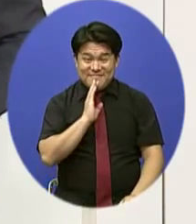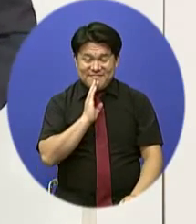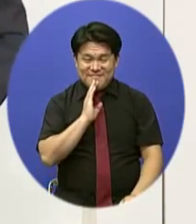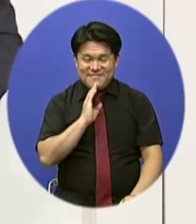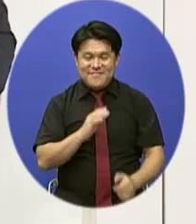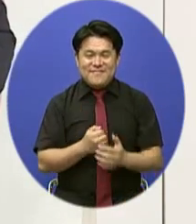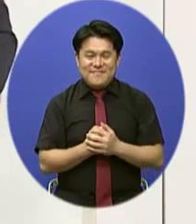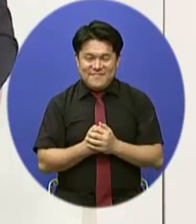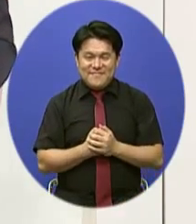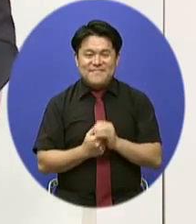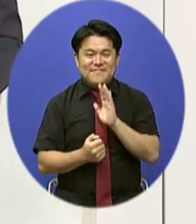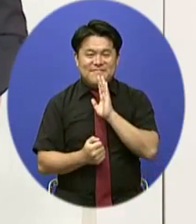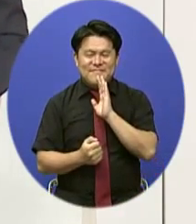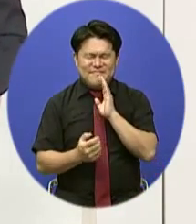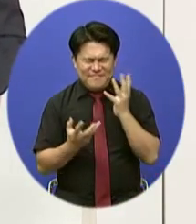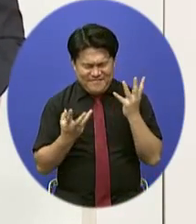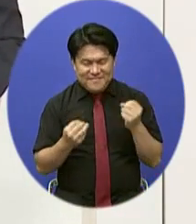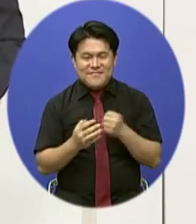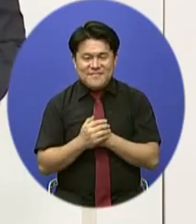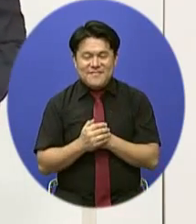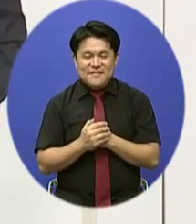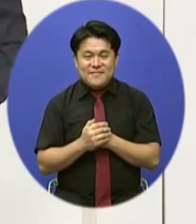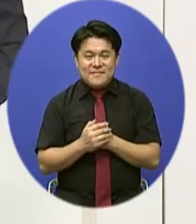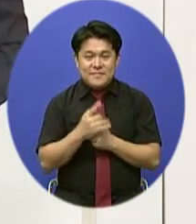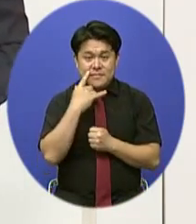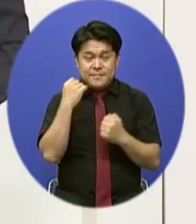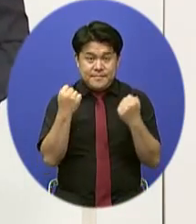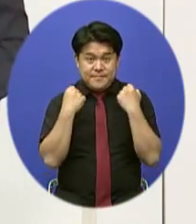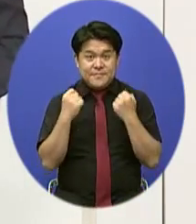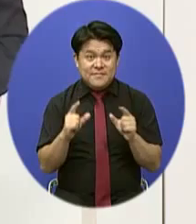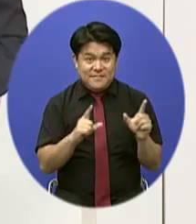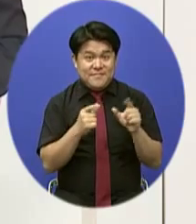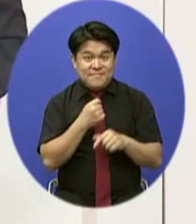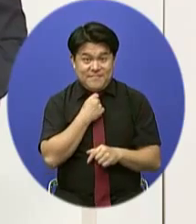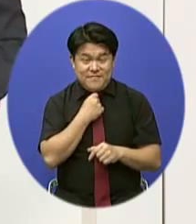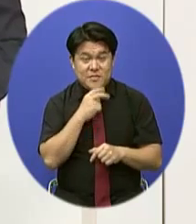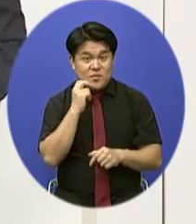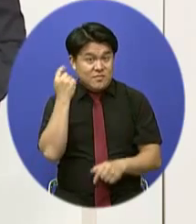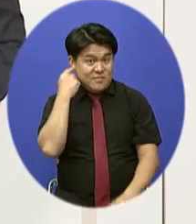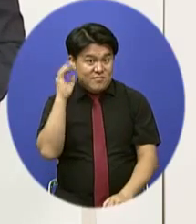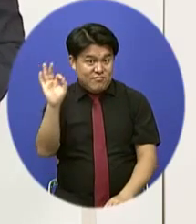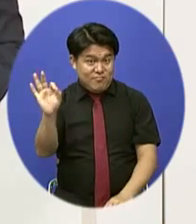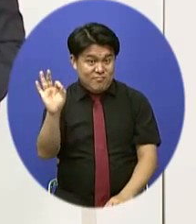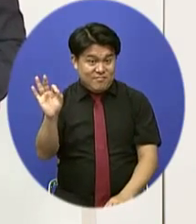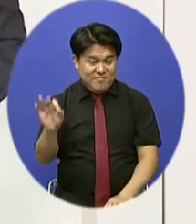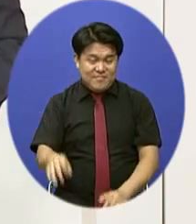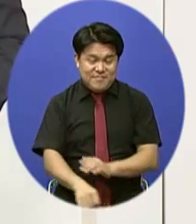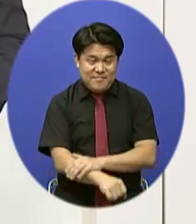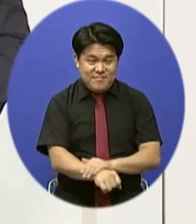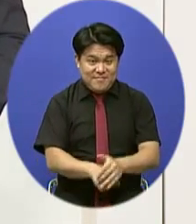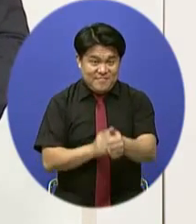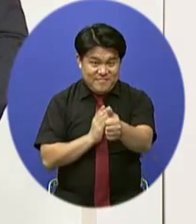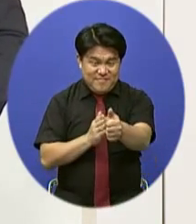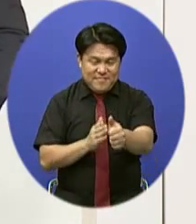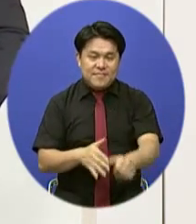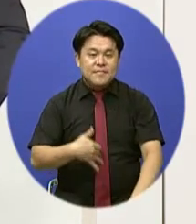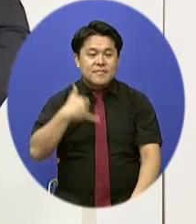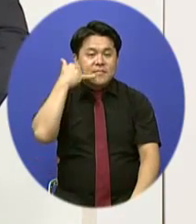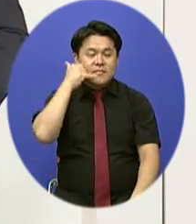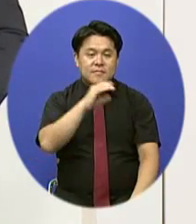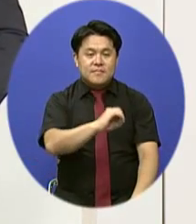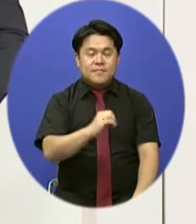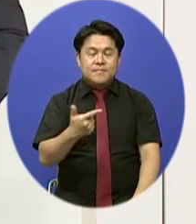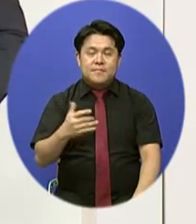강진영. 예 맞습니다. 어머니 건강하시고요. 네. 노래 듣겠습니다. 잘 불러주세요.